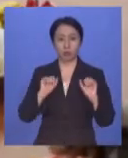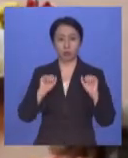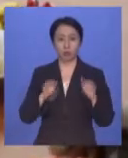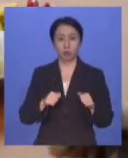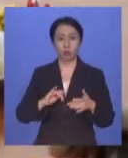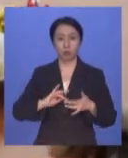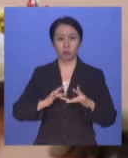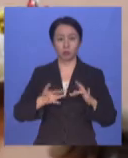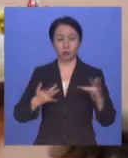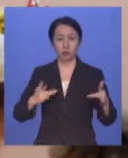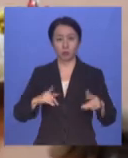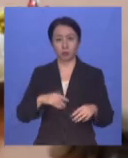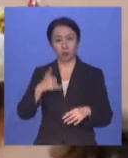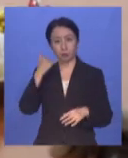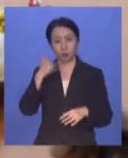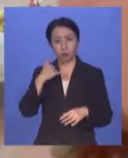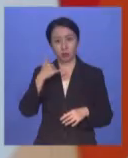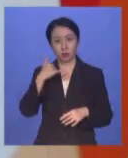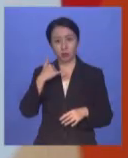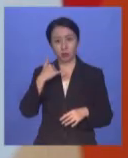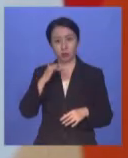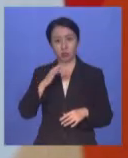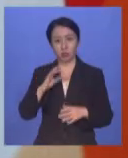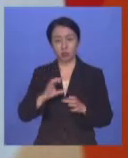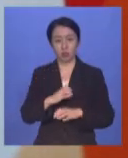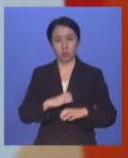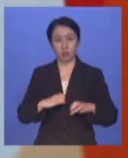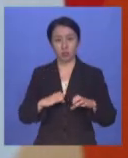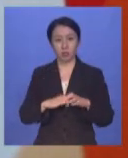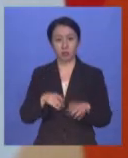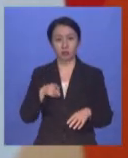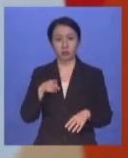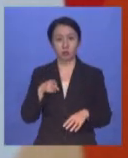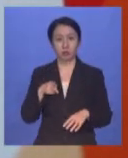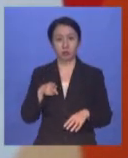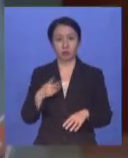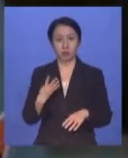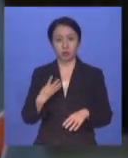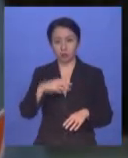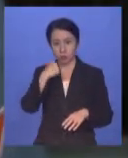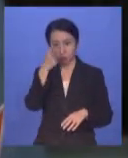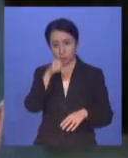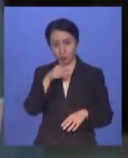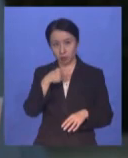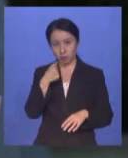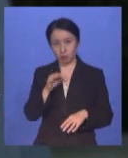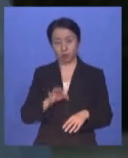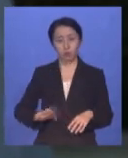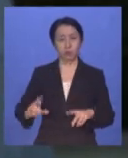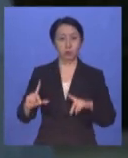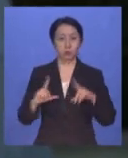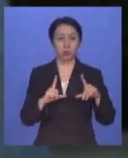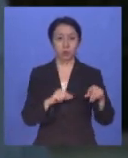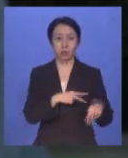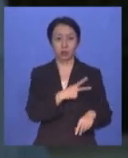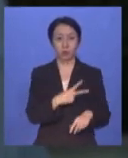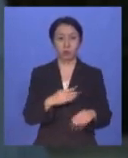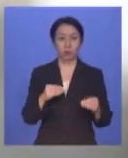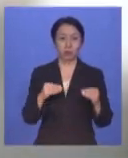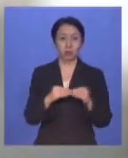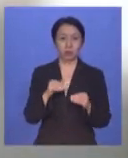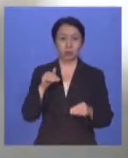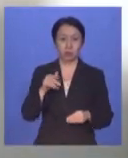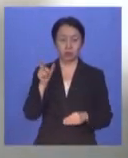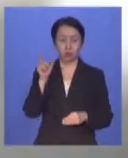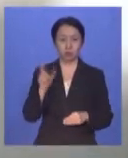услугу центра можно и онлайн по номеру телефона или через социальные сети. В 2024 году в область переселились